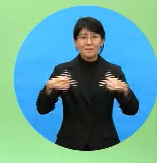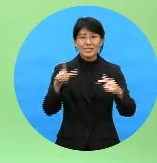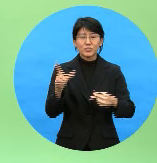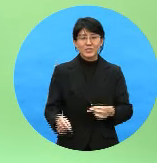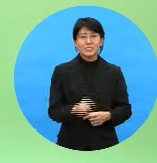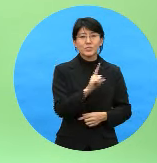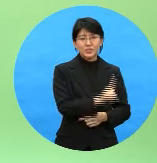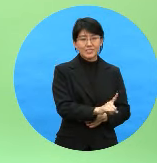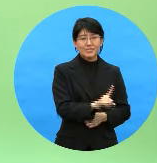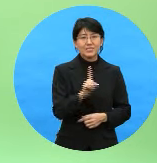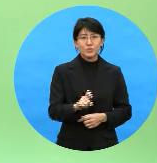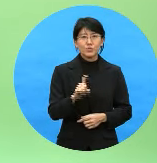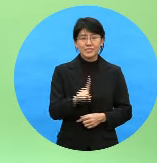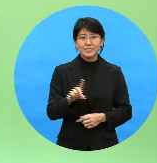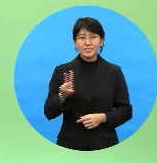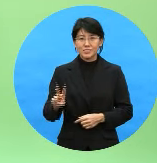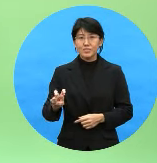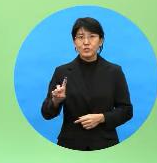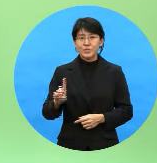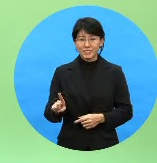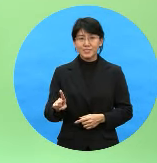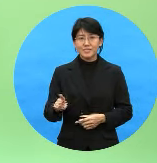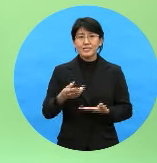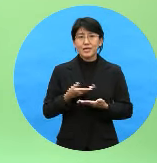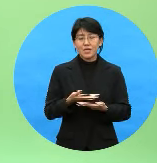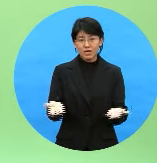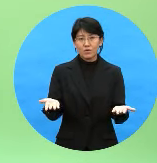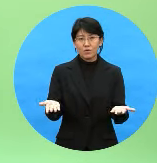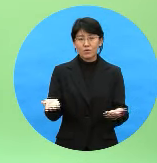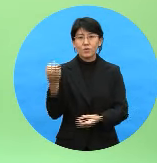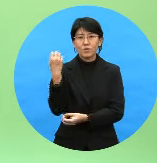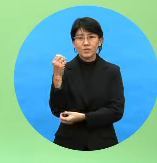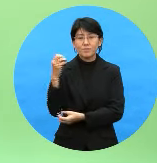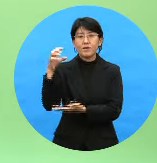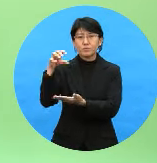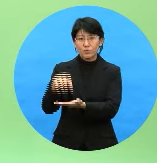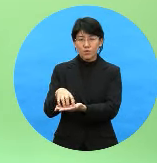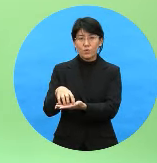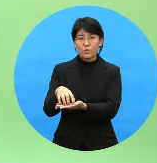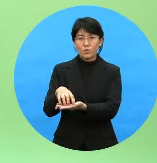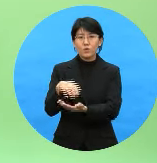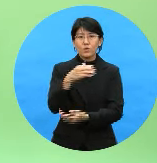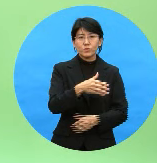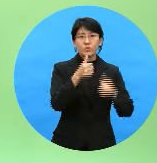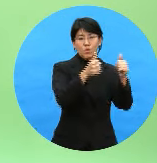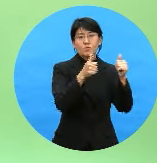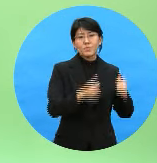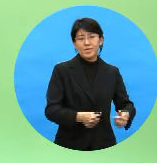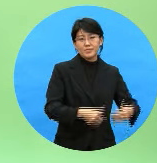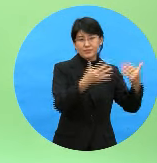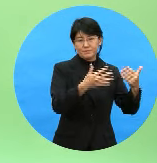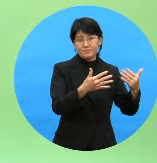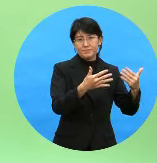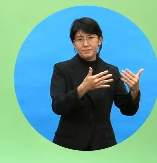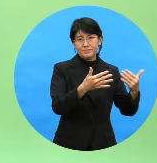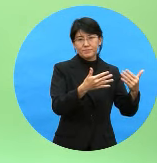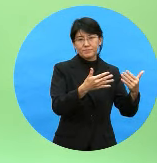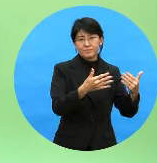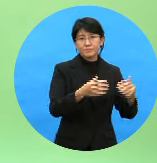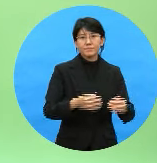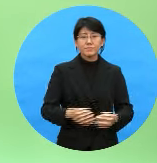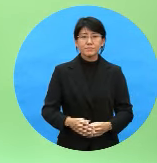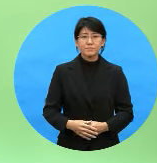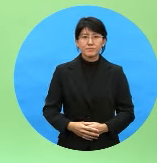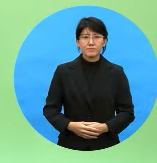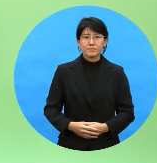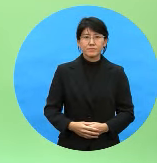1日、11日、21日発行の練馬区報や区ホームページにも詳しく掲載